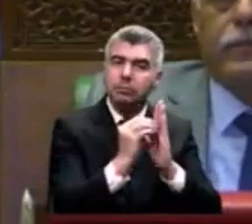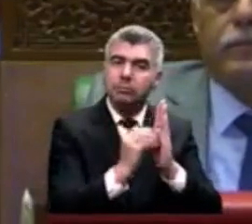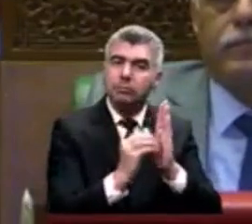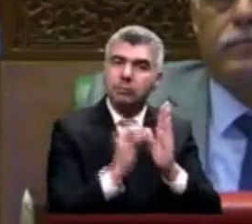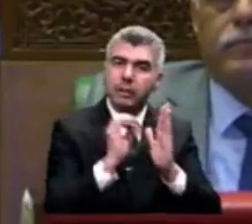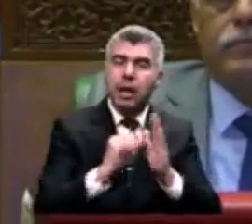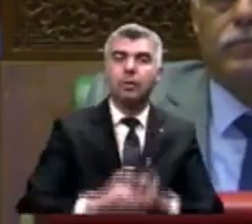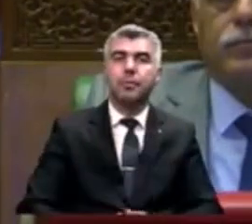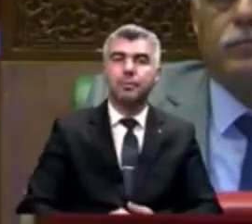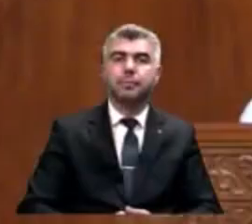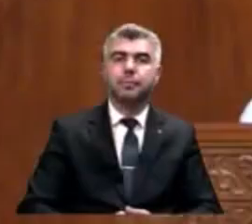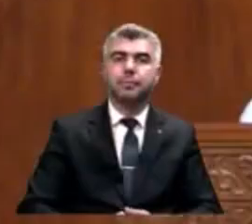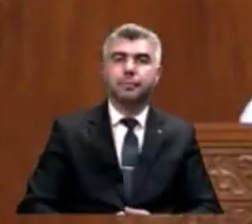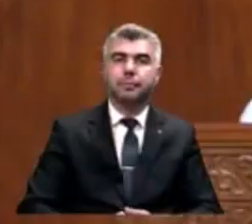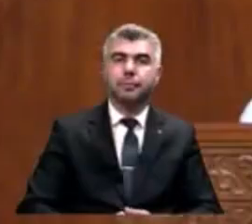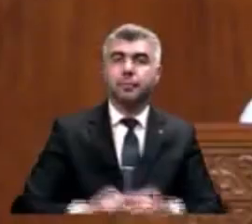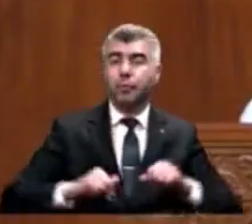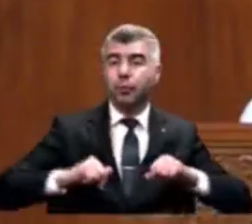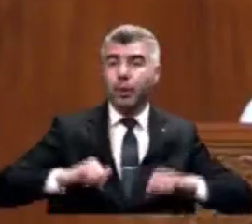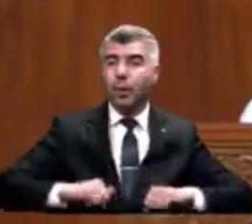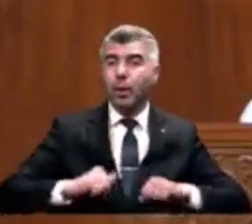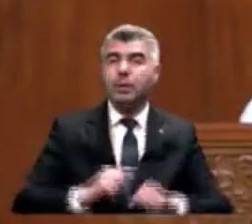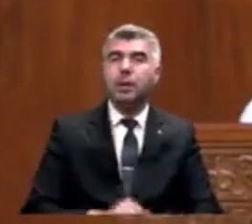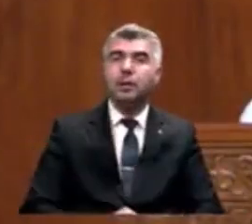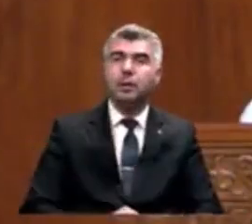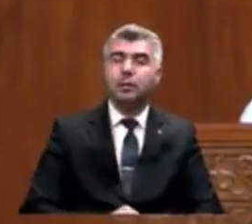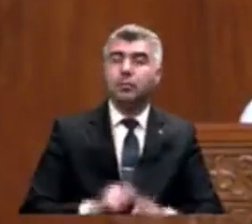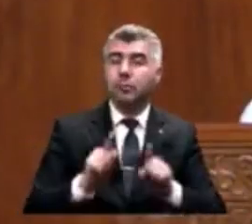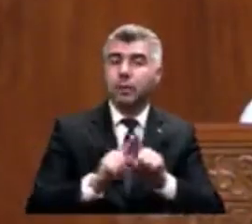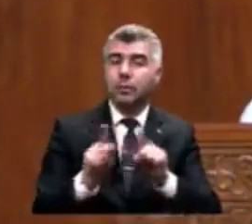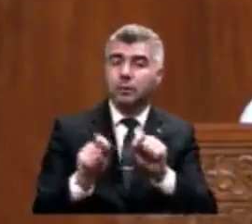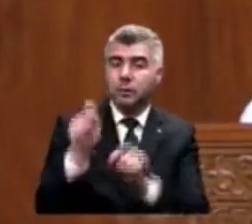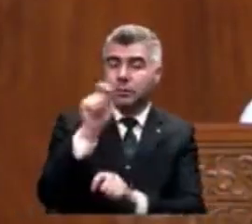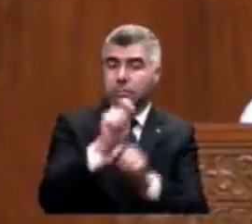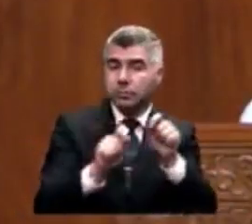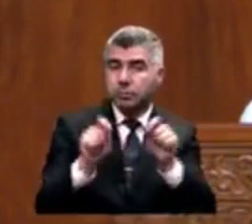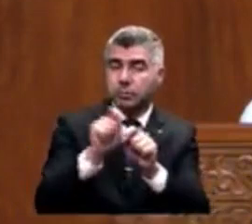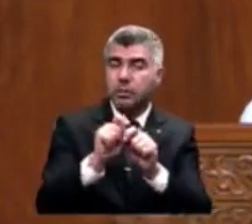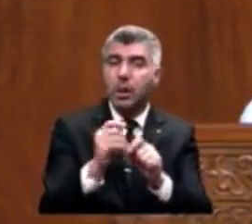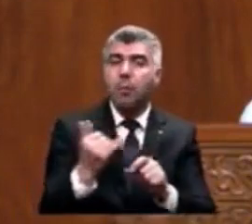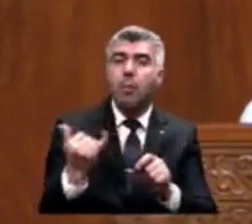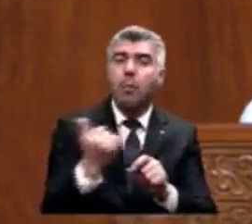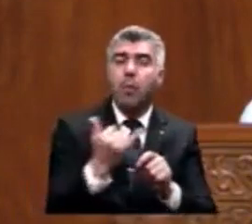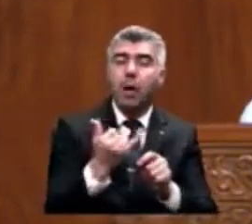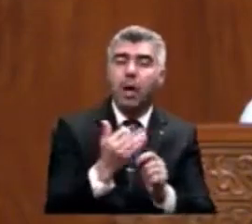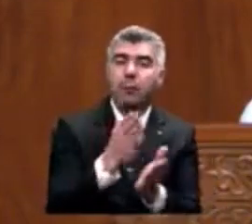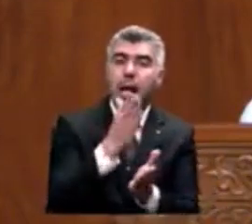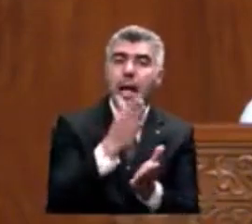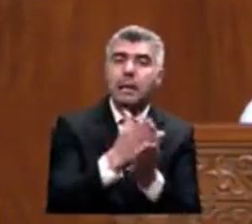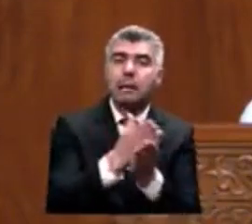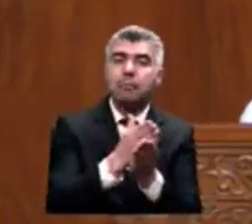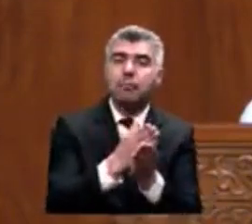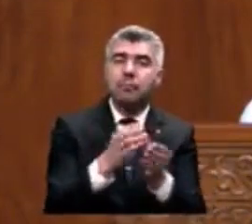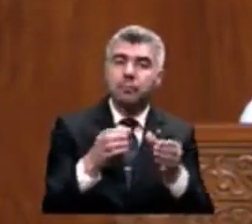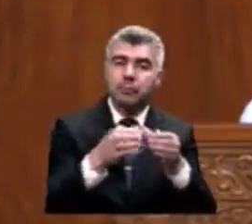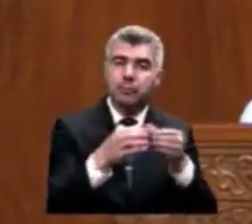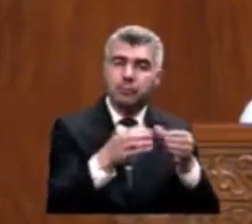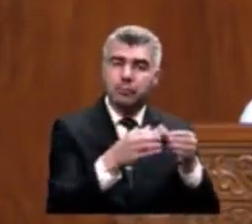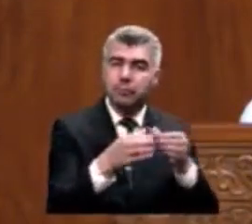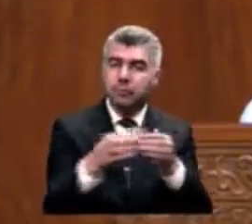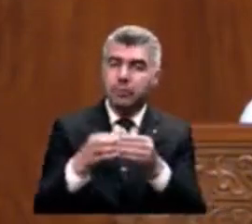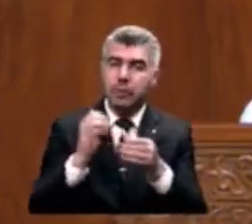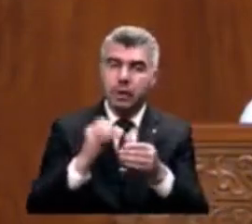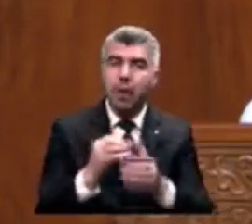كما حرصت الوزارة على تجهيز عدد مهم من الأقسام لتوفير